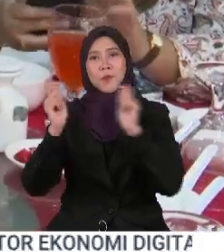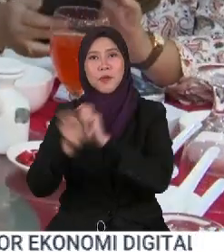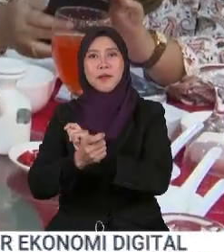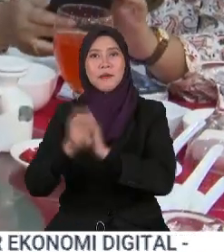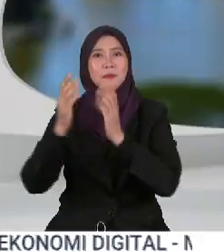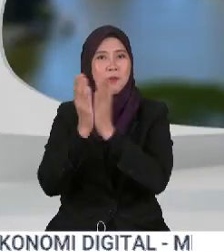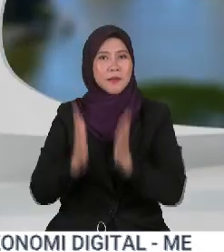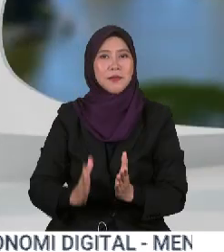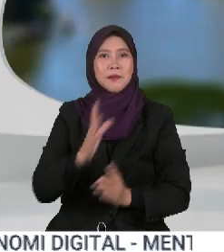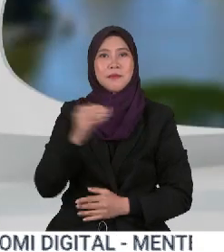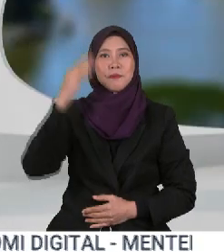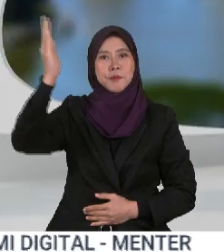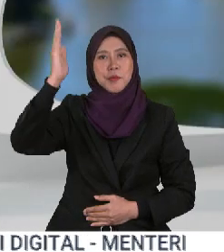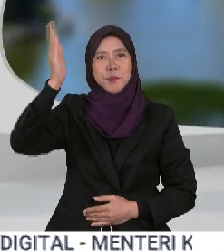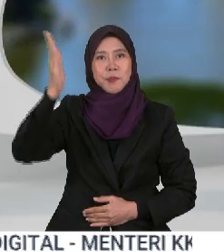persidangan.